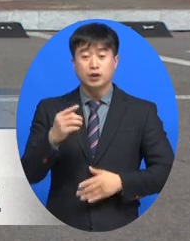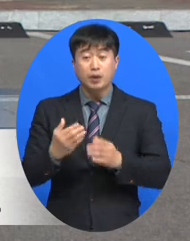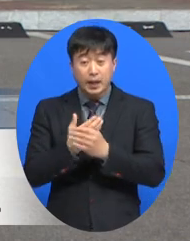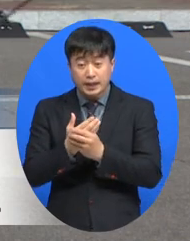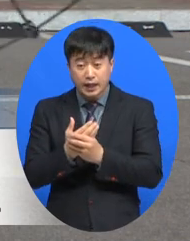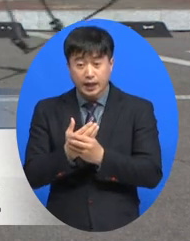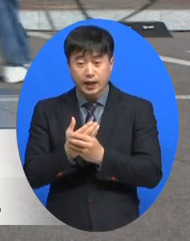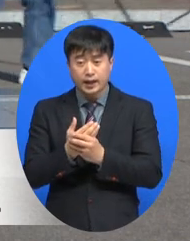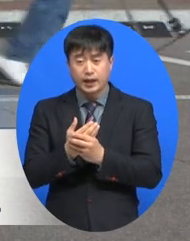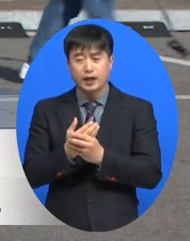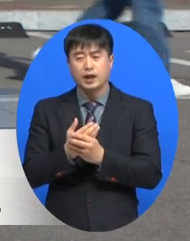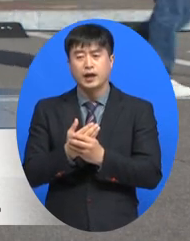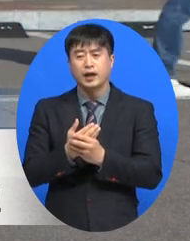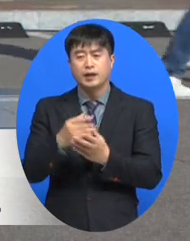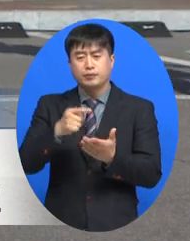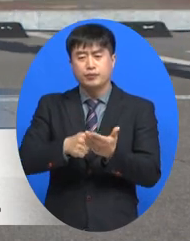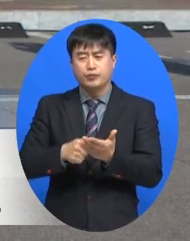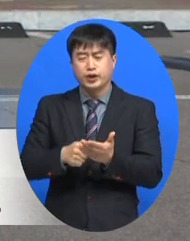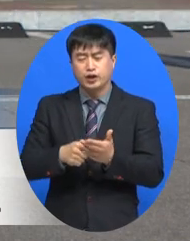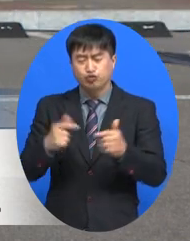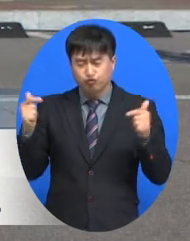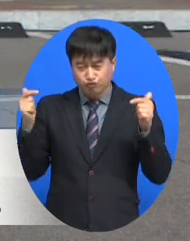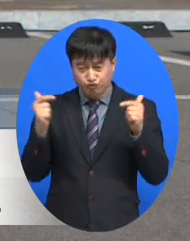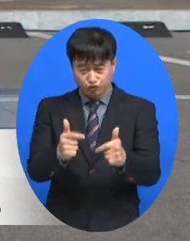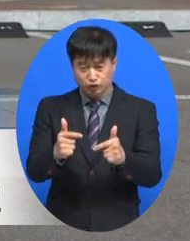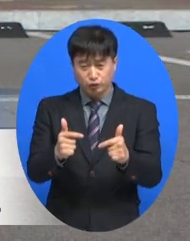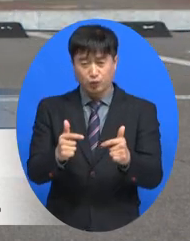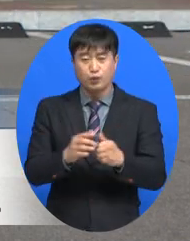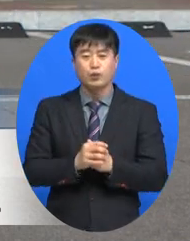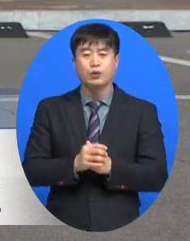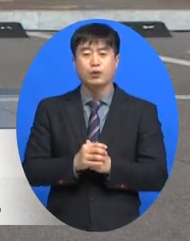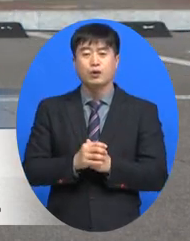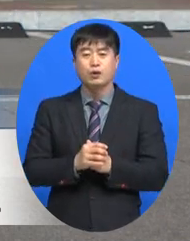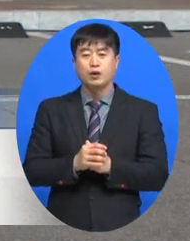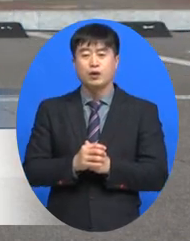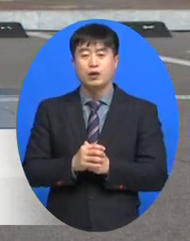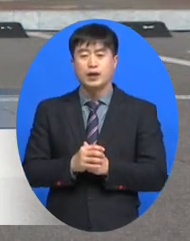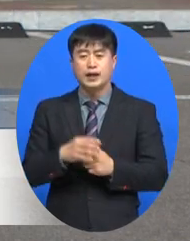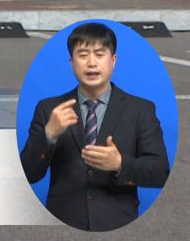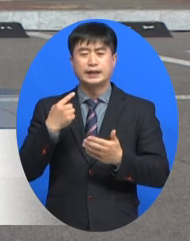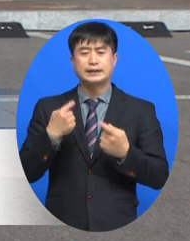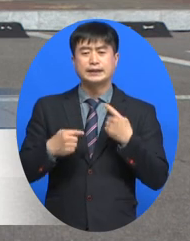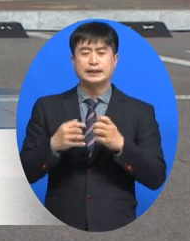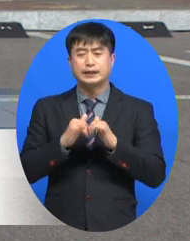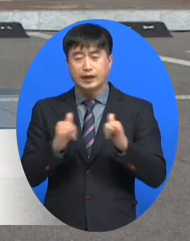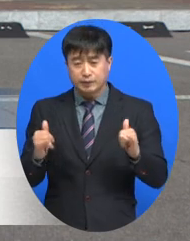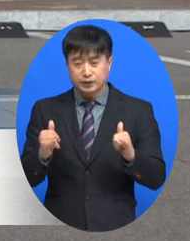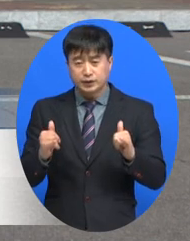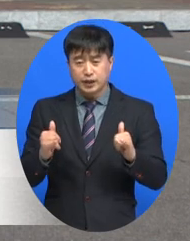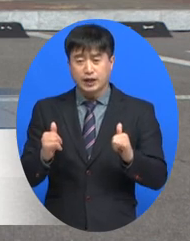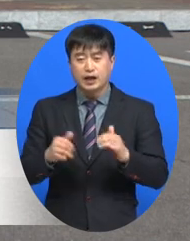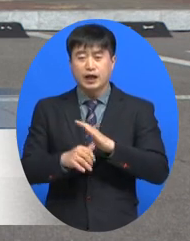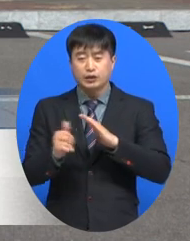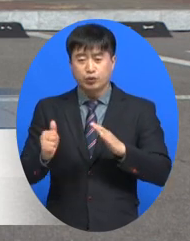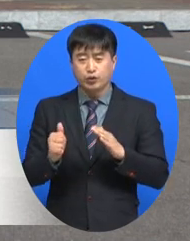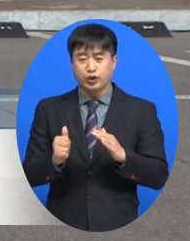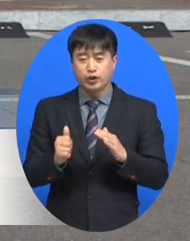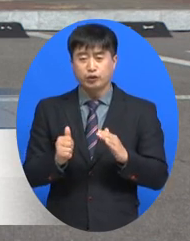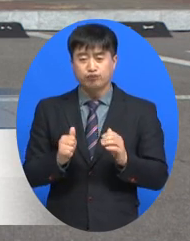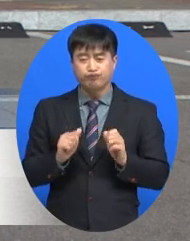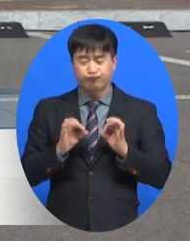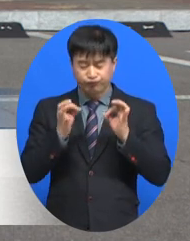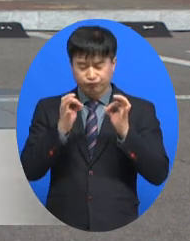하나 이런 생기면은 그야말로 피해를 최소화하고 시상자와 부상자분들 또 가족들에게